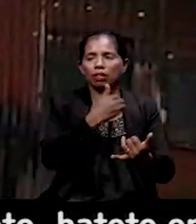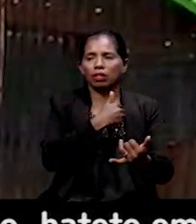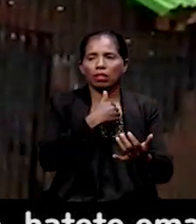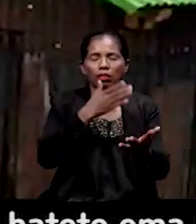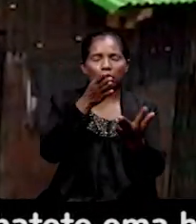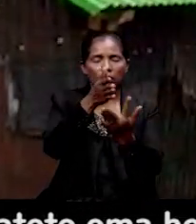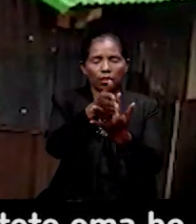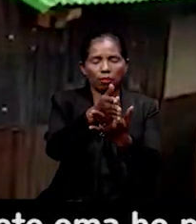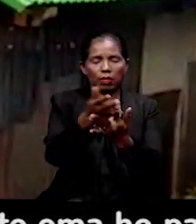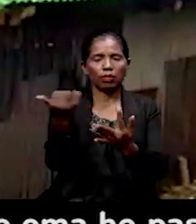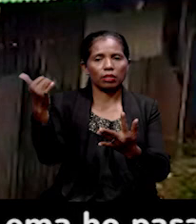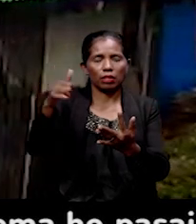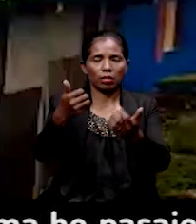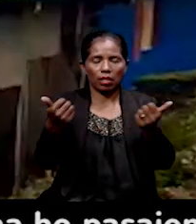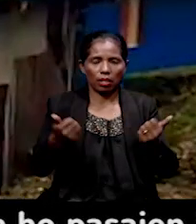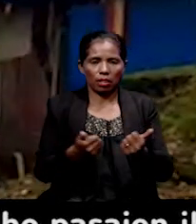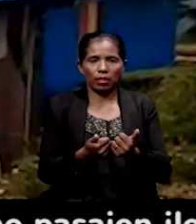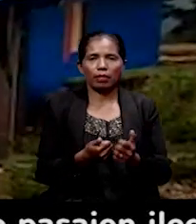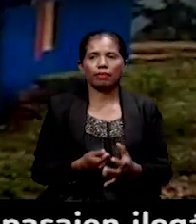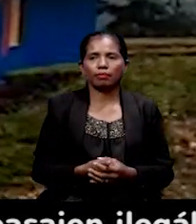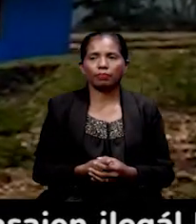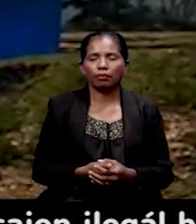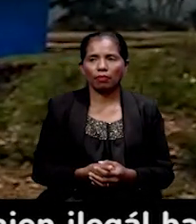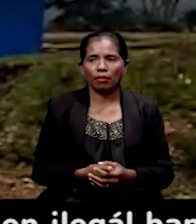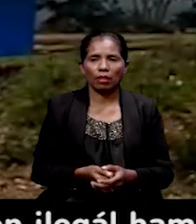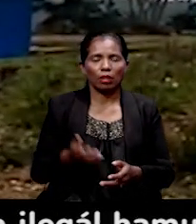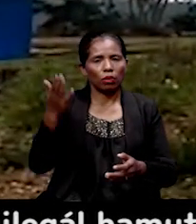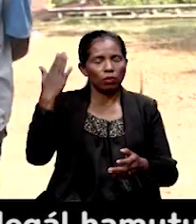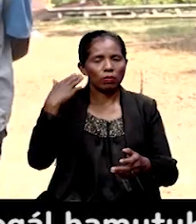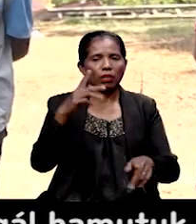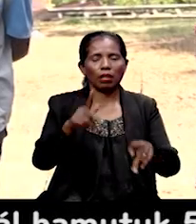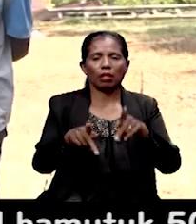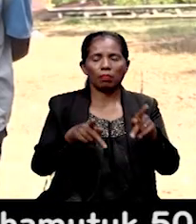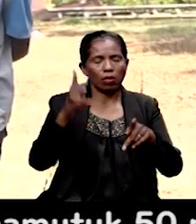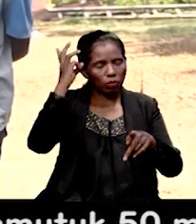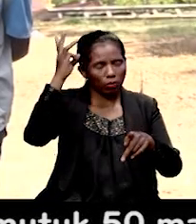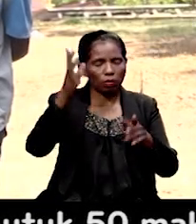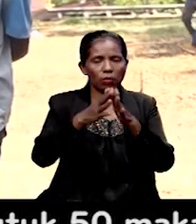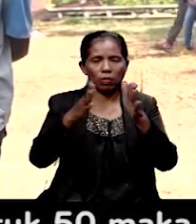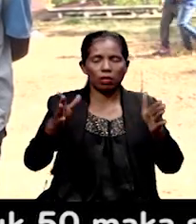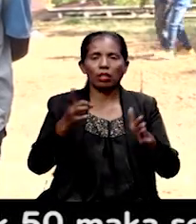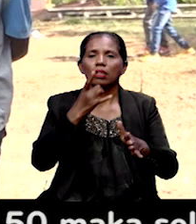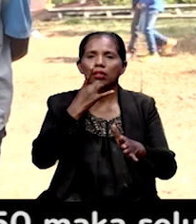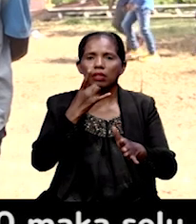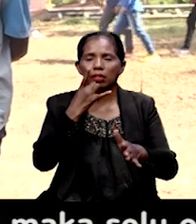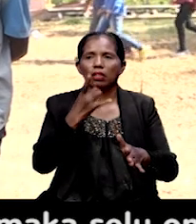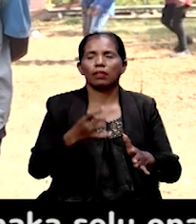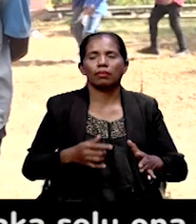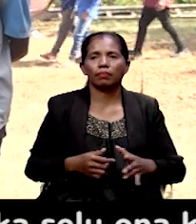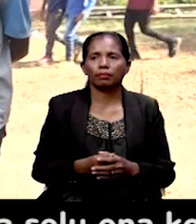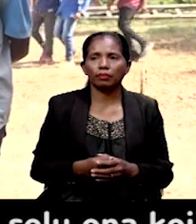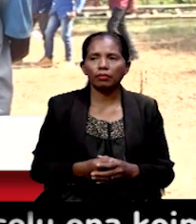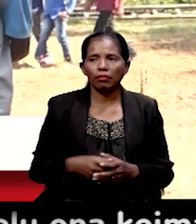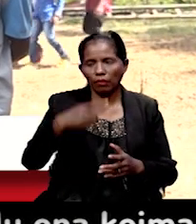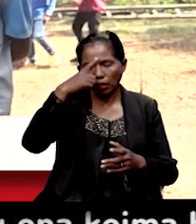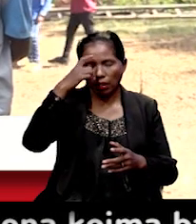tama to siran ni aldeia. Durante ne komunidade siran ne preocupa sam bot liu bai halina de eletricidade. Tamba lina